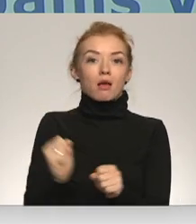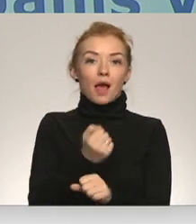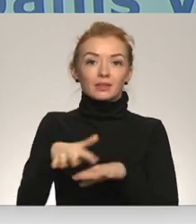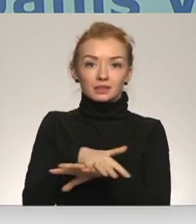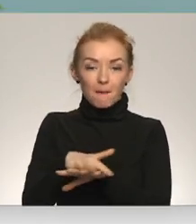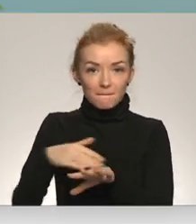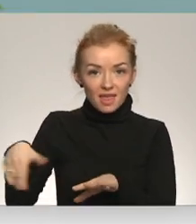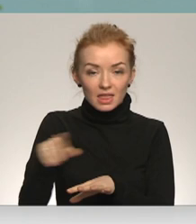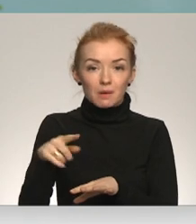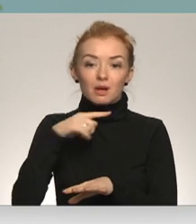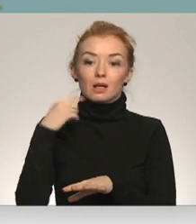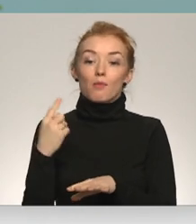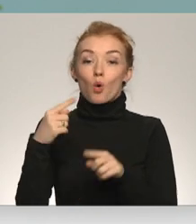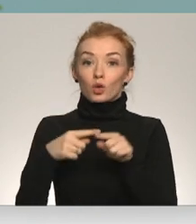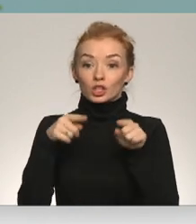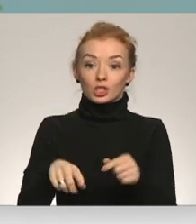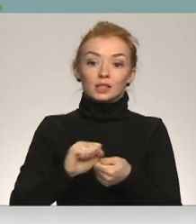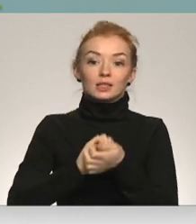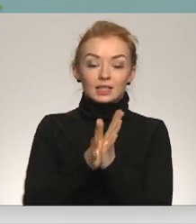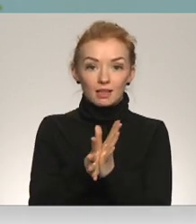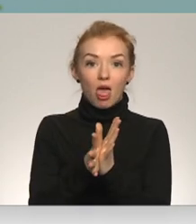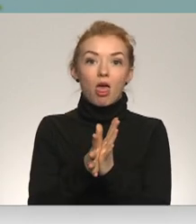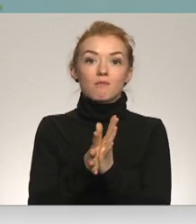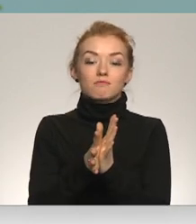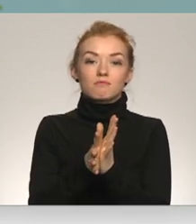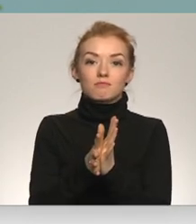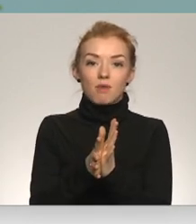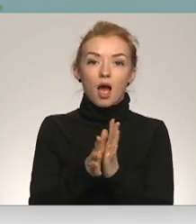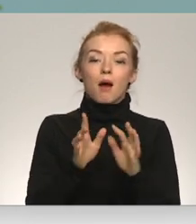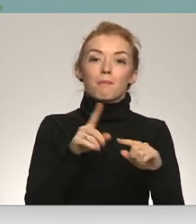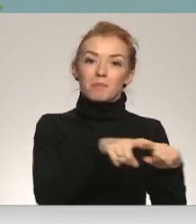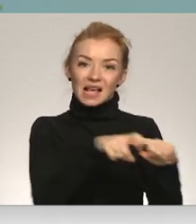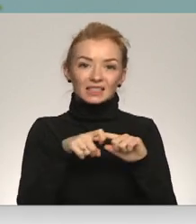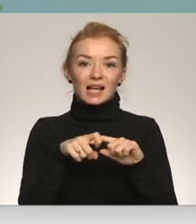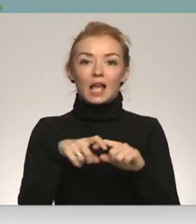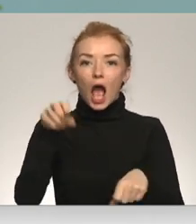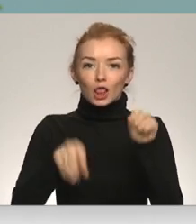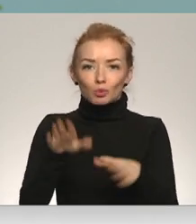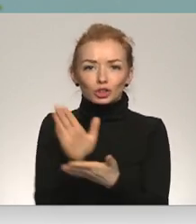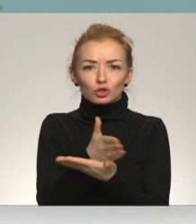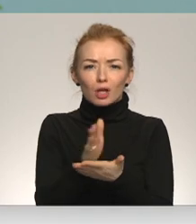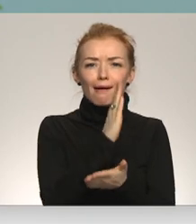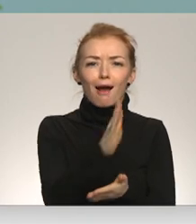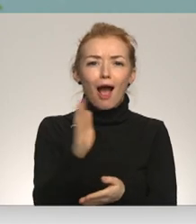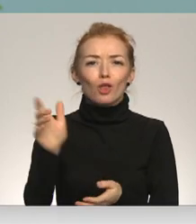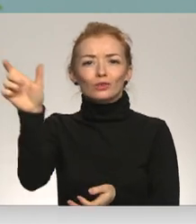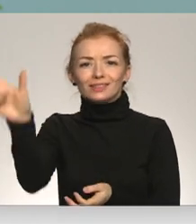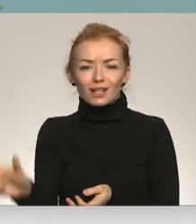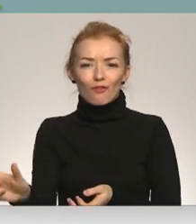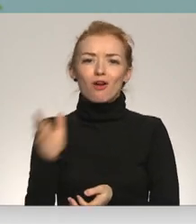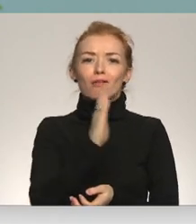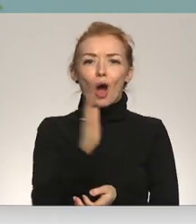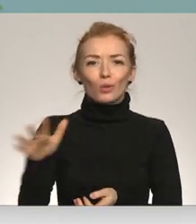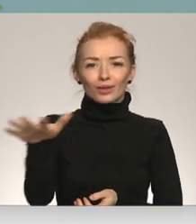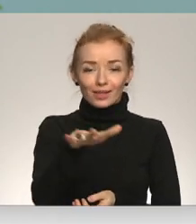bija politiskā griba. Šī būs sistēma, kas iesaistīs atkritumu šķirošanā katru ģimeni, katru